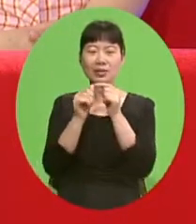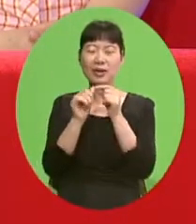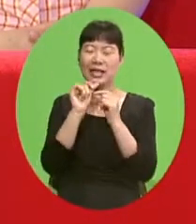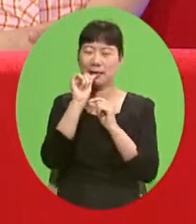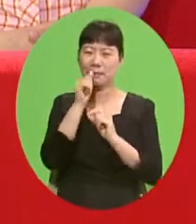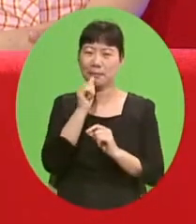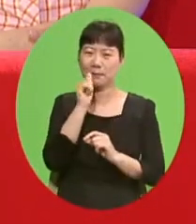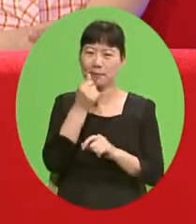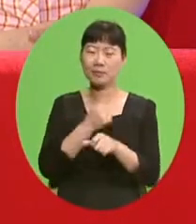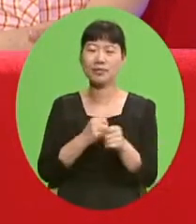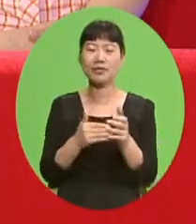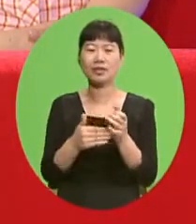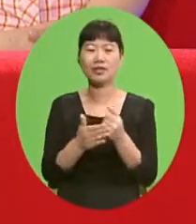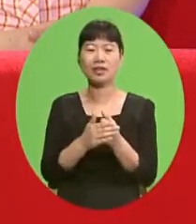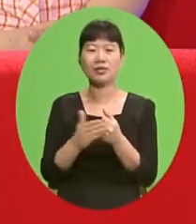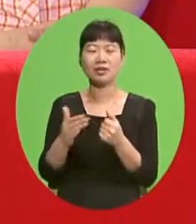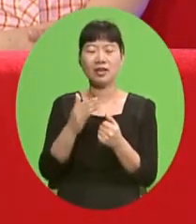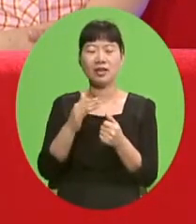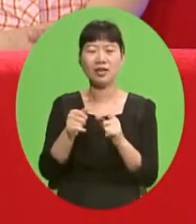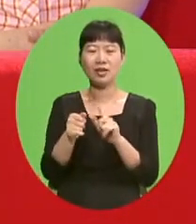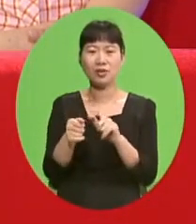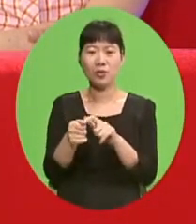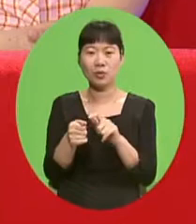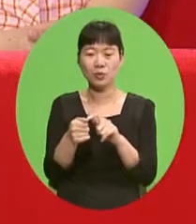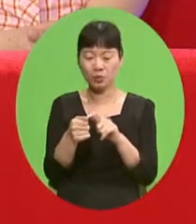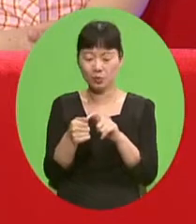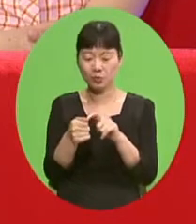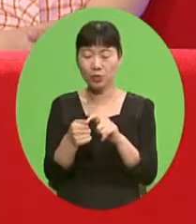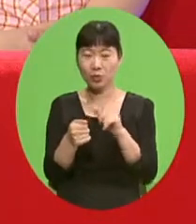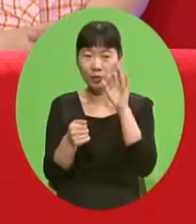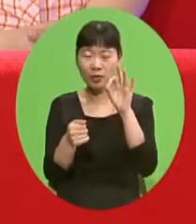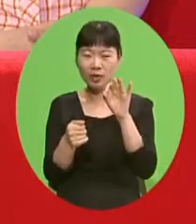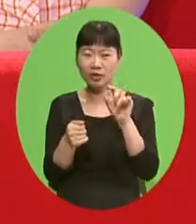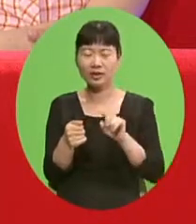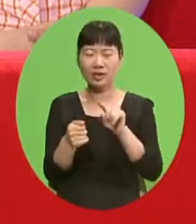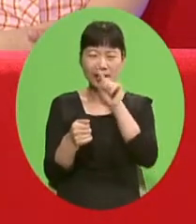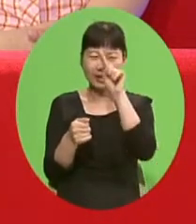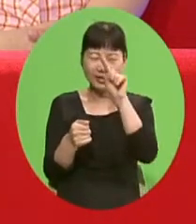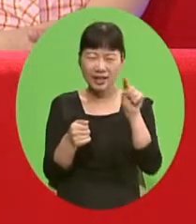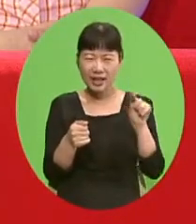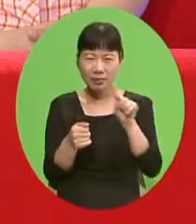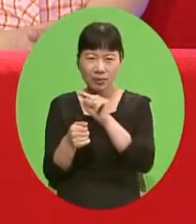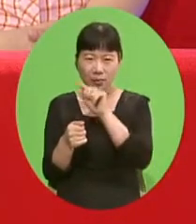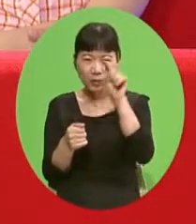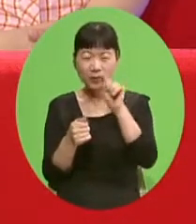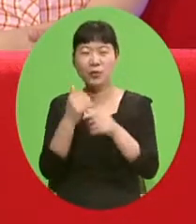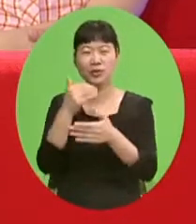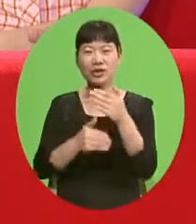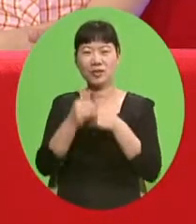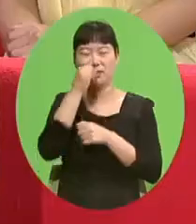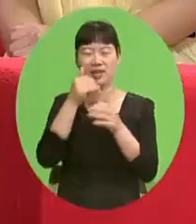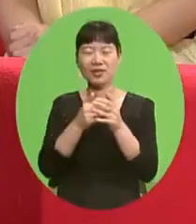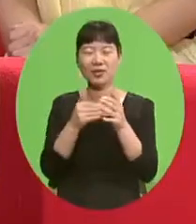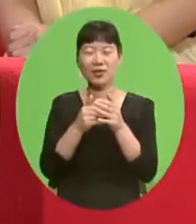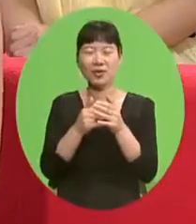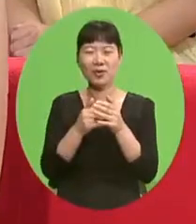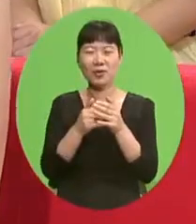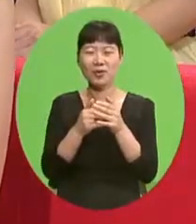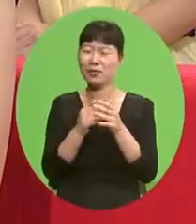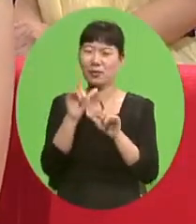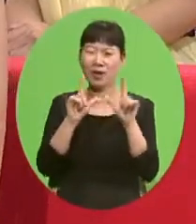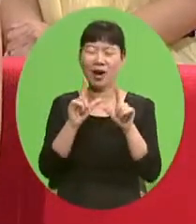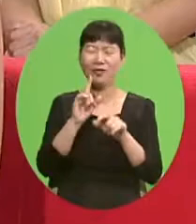물어 뜯었어요. 그래서 보니까 정말 손톱이 어떤 거는 세모로 이렇게 남아 아이고, 있고, 이게 세상에. 손톱이 손톱 모양이